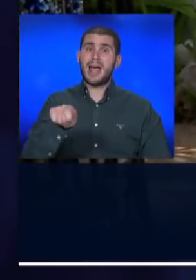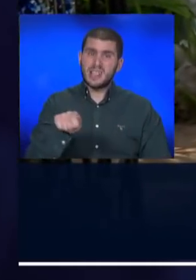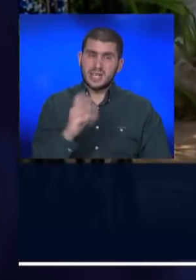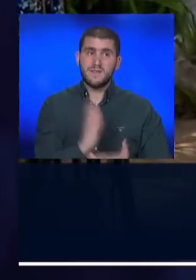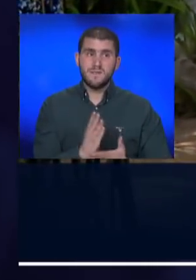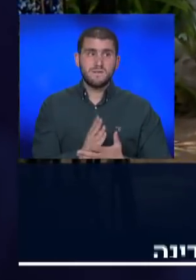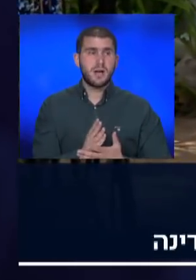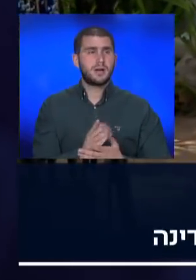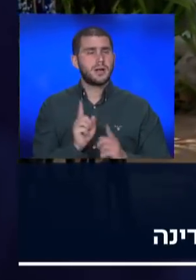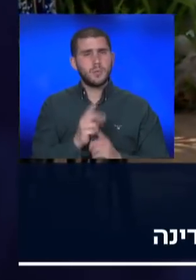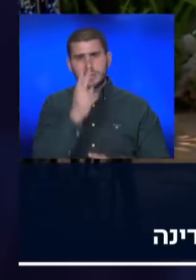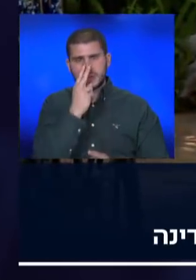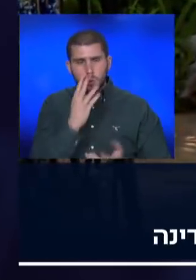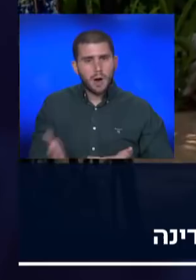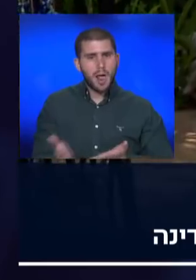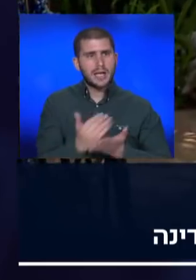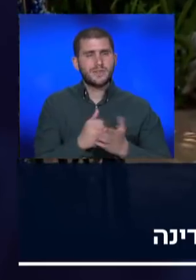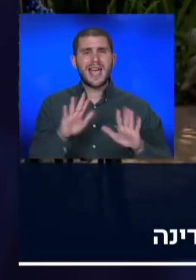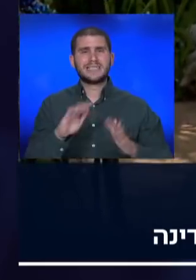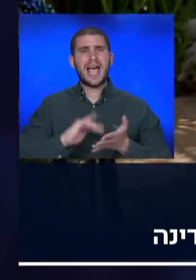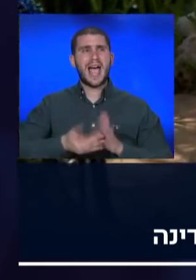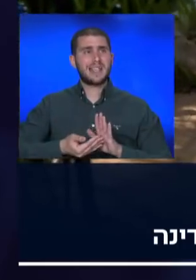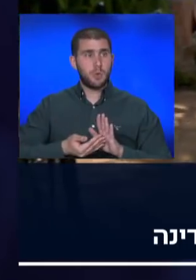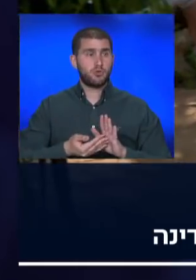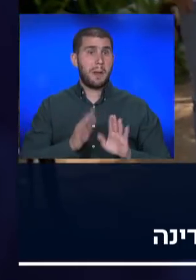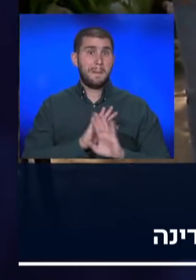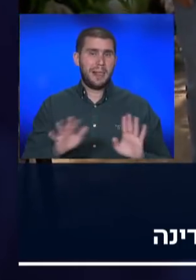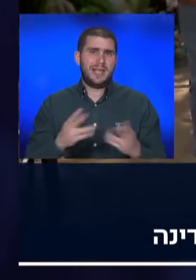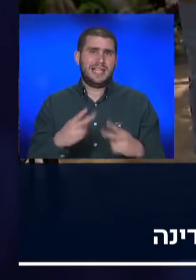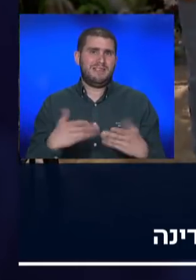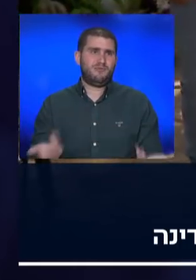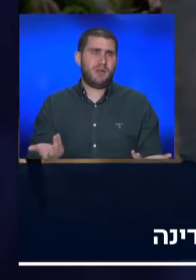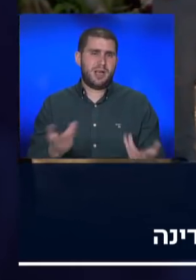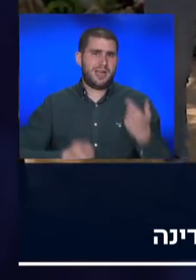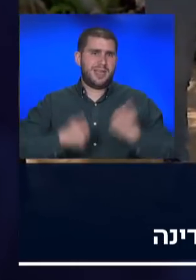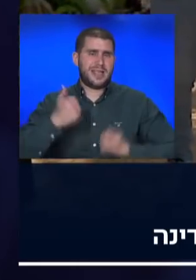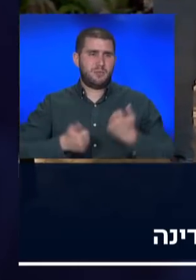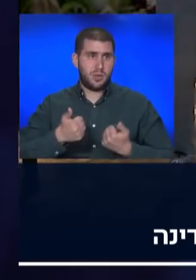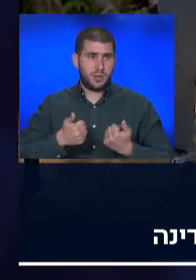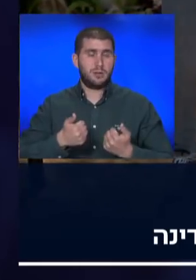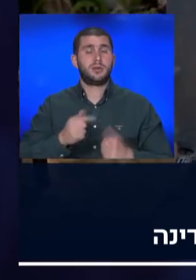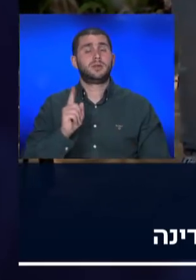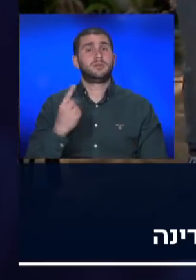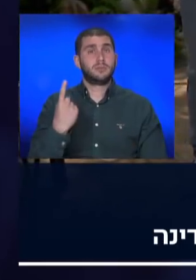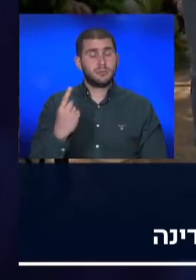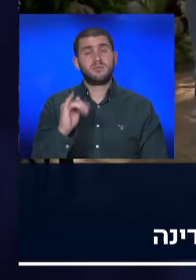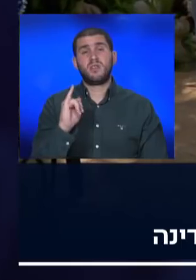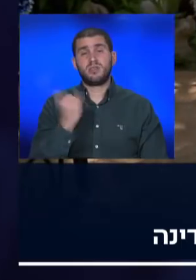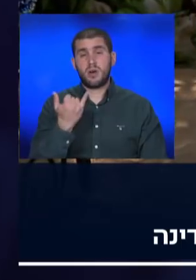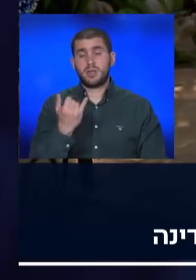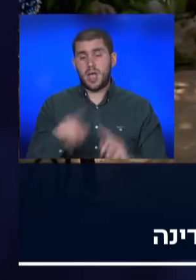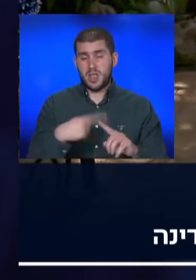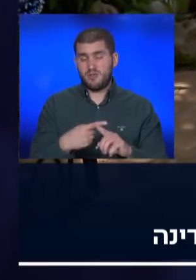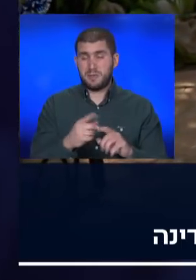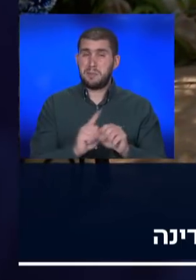לאסוף את אותם 10 חתימות שבלעדיהם אי אפשר להתמודד לנשיאות, ונכון לשלב הזה, וכפי שציינת בתחילת